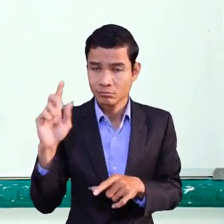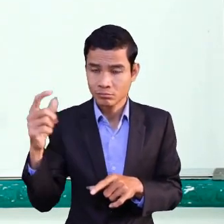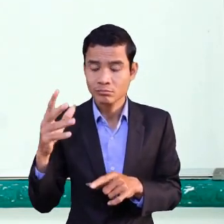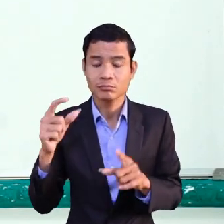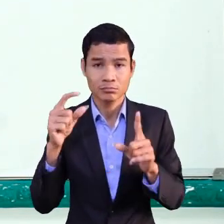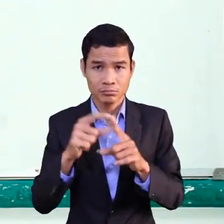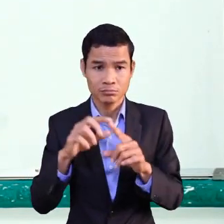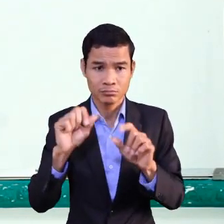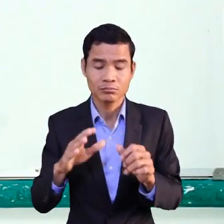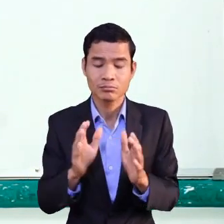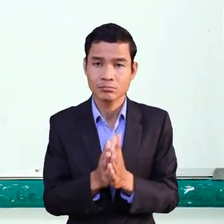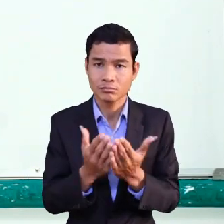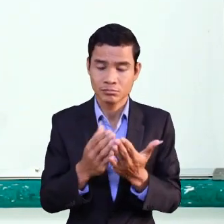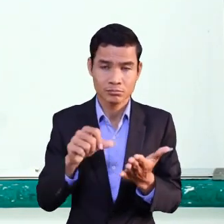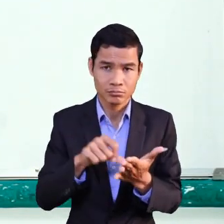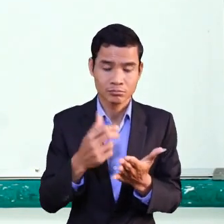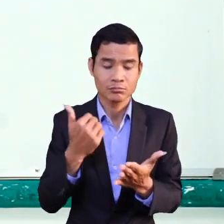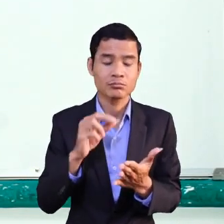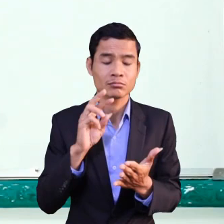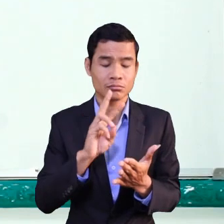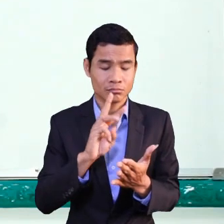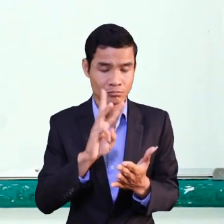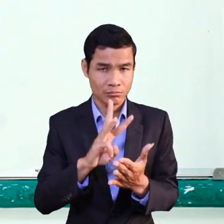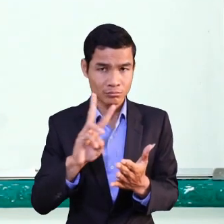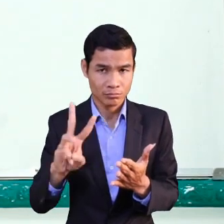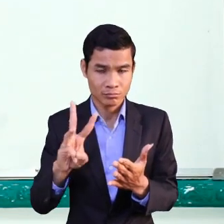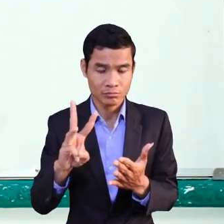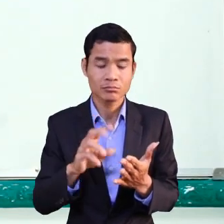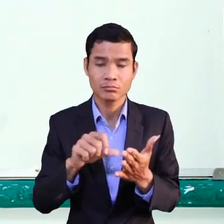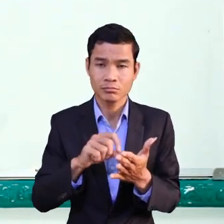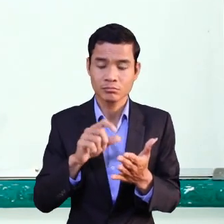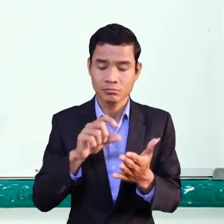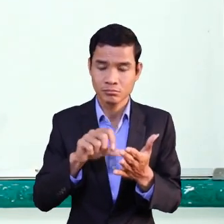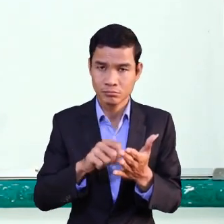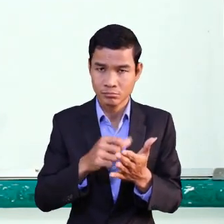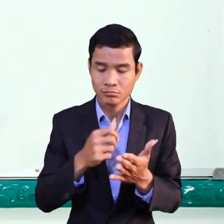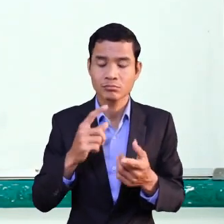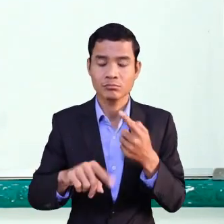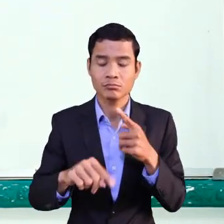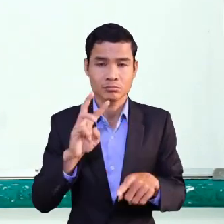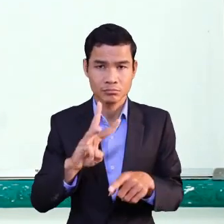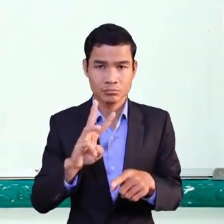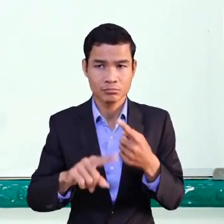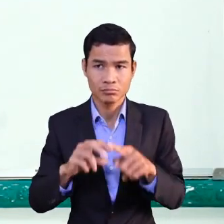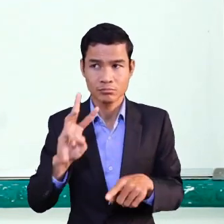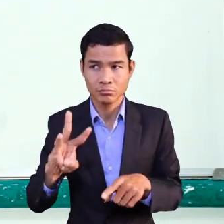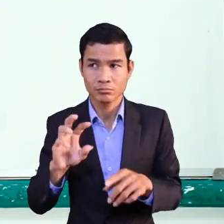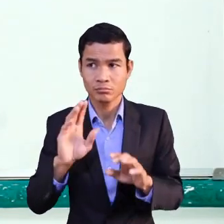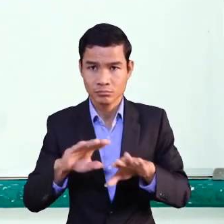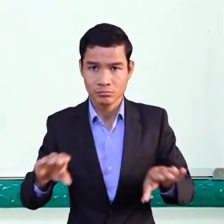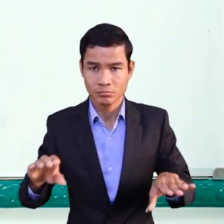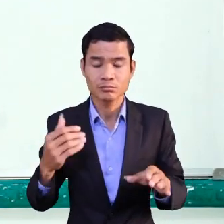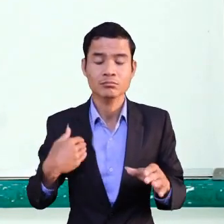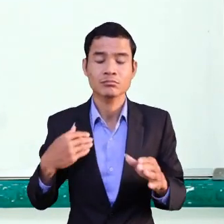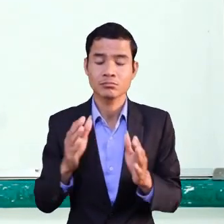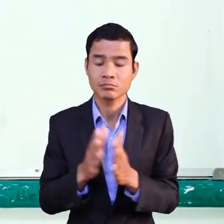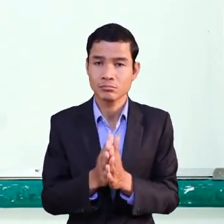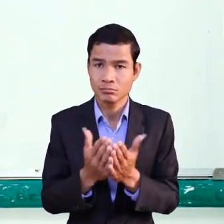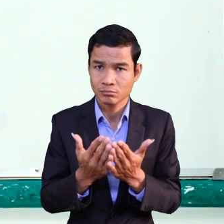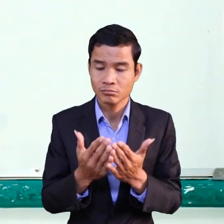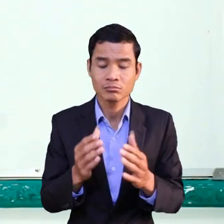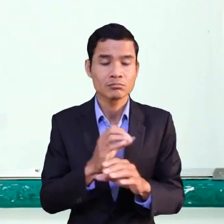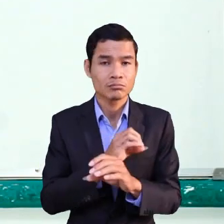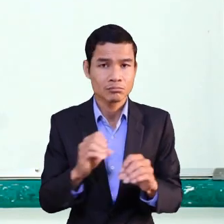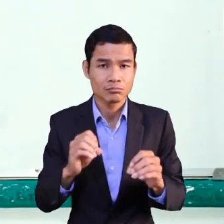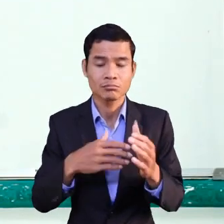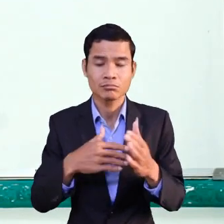រថ្មីគឺទំព័រទី33ដែលមានលេខទំព័រលេខ3និងលេខ3ចាចំណែកកូនកូនដែលមិនមានចាសៀវ